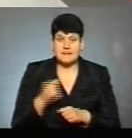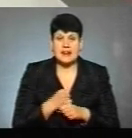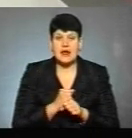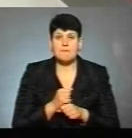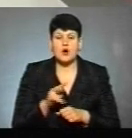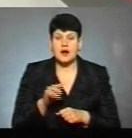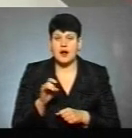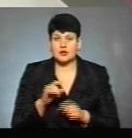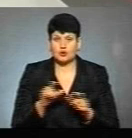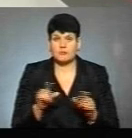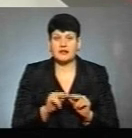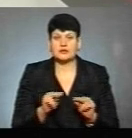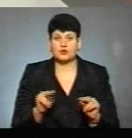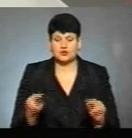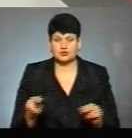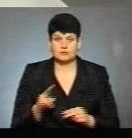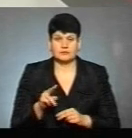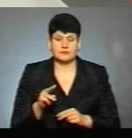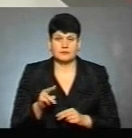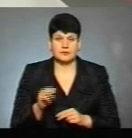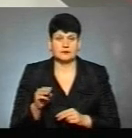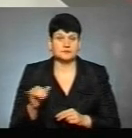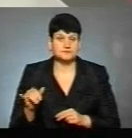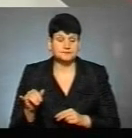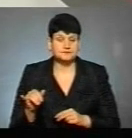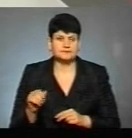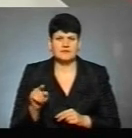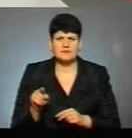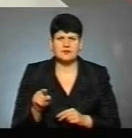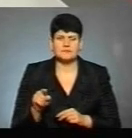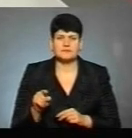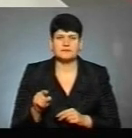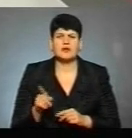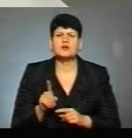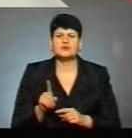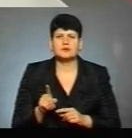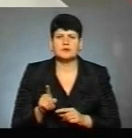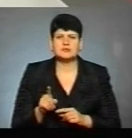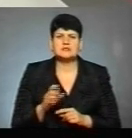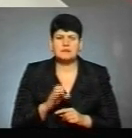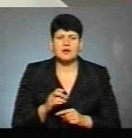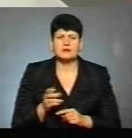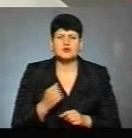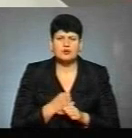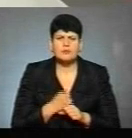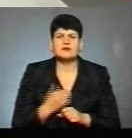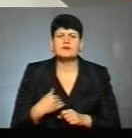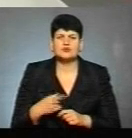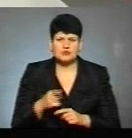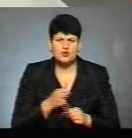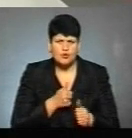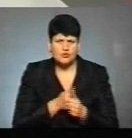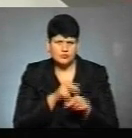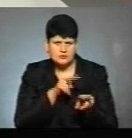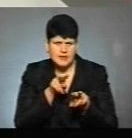лаборантом в педагогічному училищі. І він повів, я йому кажу, що ти з тобою не зробив, ти ясно, що за